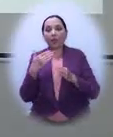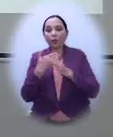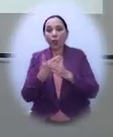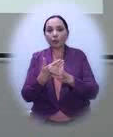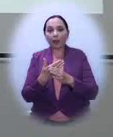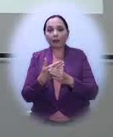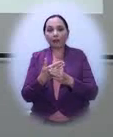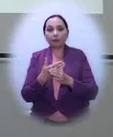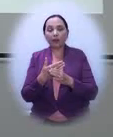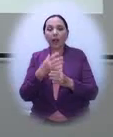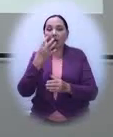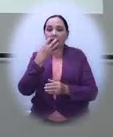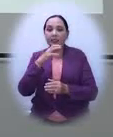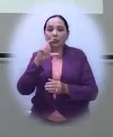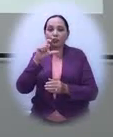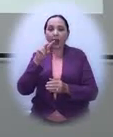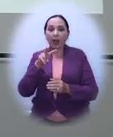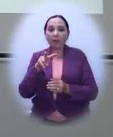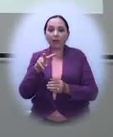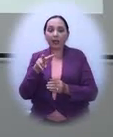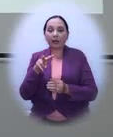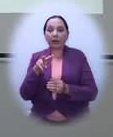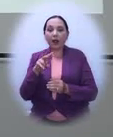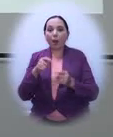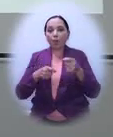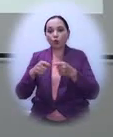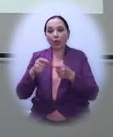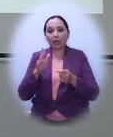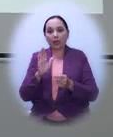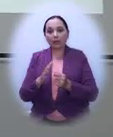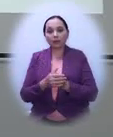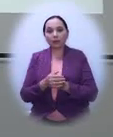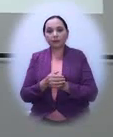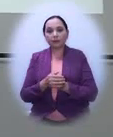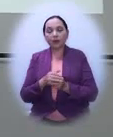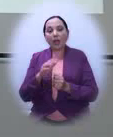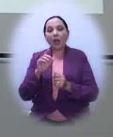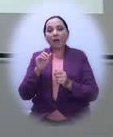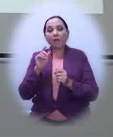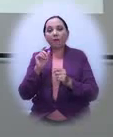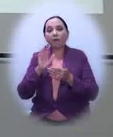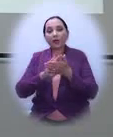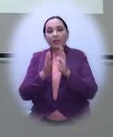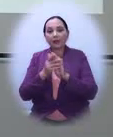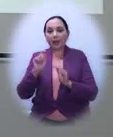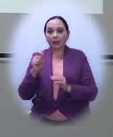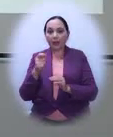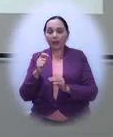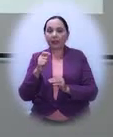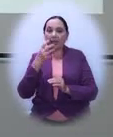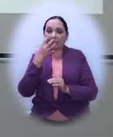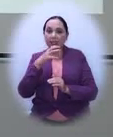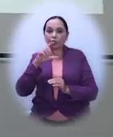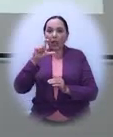yordamida qizdirish elementlari boshqariladi. Vaziyatlar kaliti